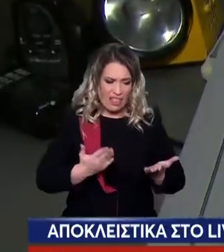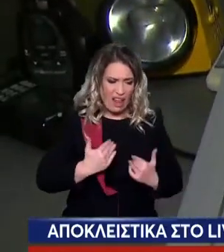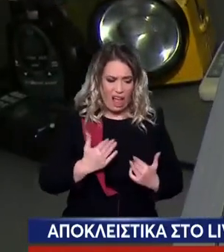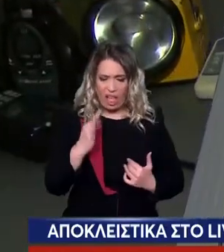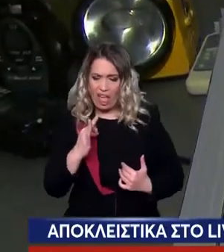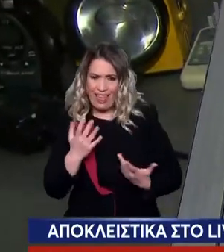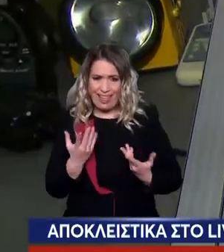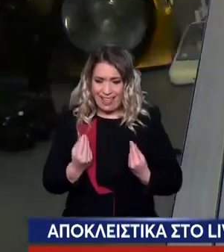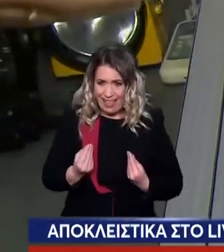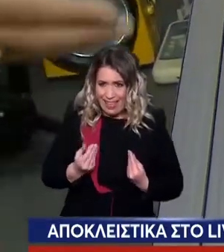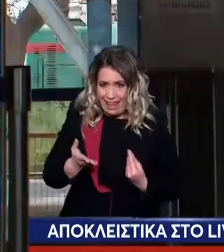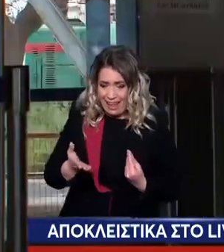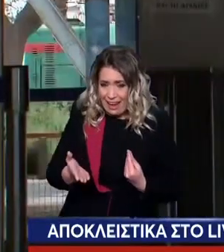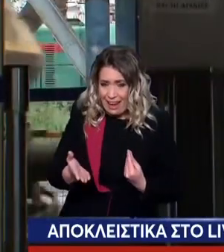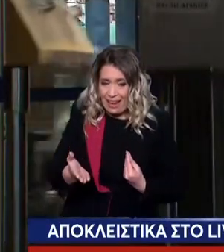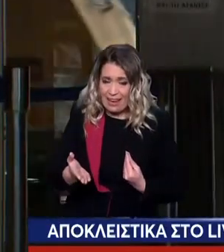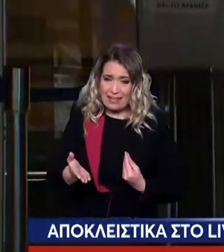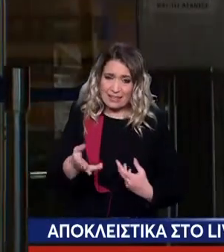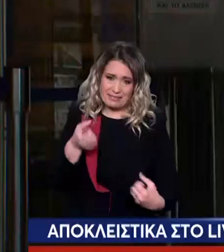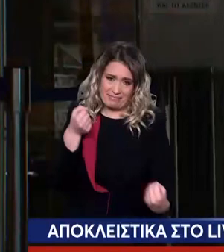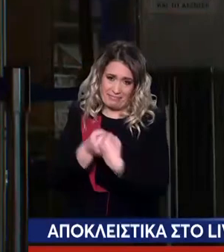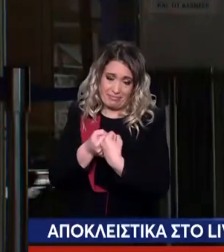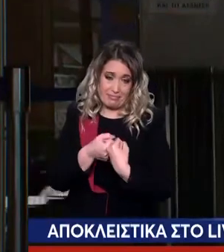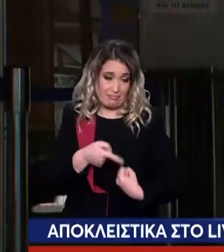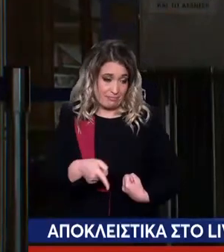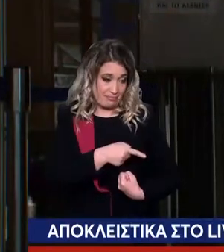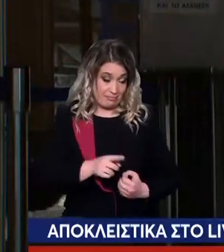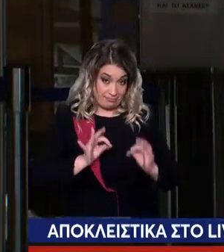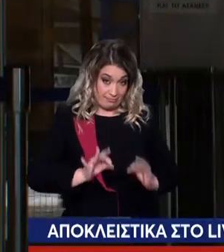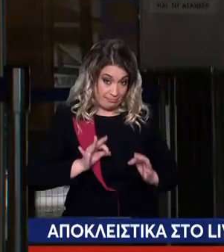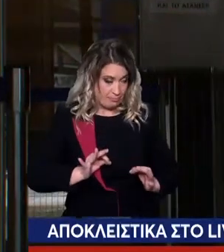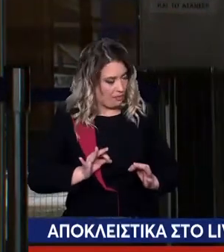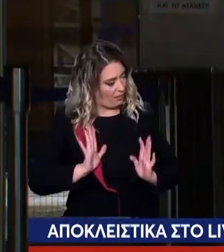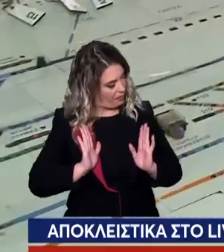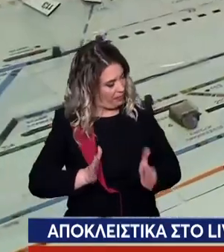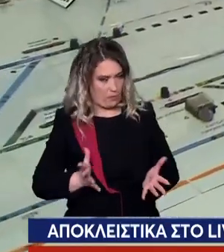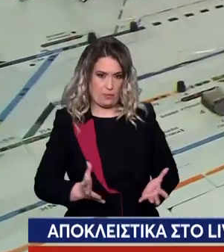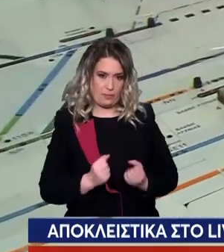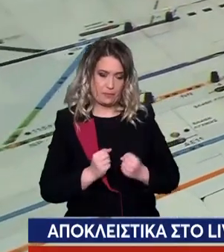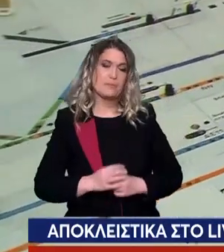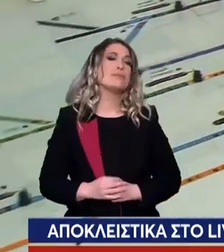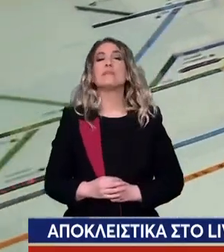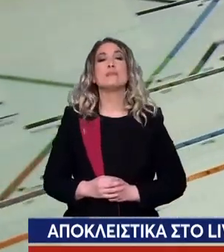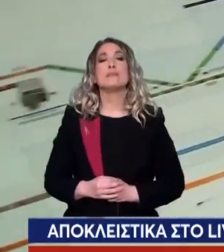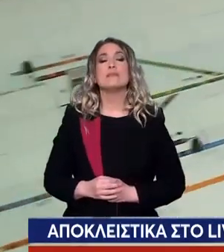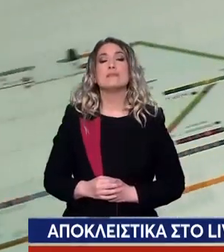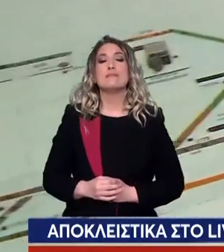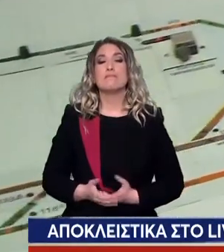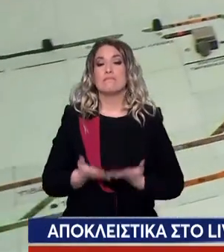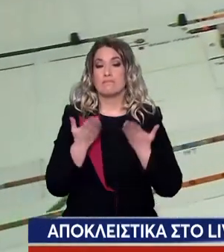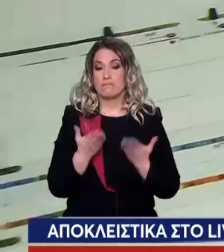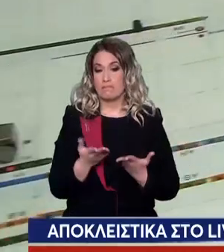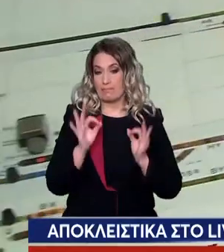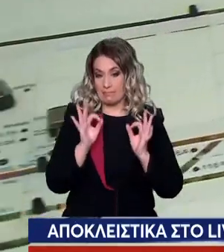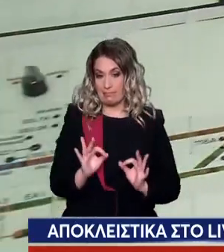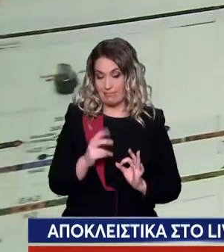το σιδηροδρομικό δυστύχημα στα τέμπη είναι απόγευμα εκείνης της μαρης 3ης του 2023 ακόμα ο